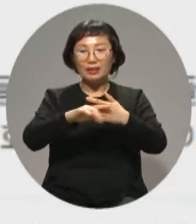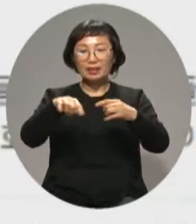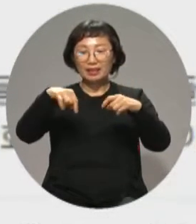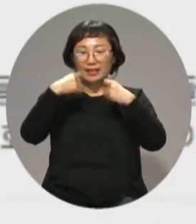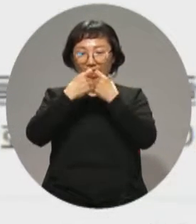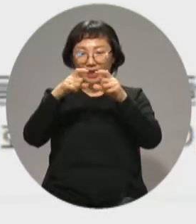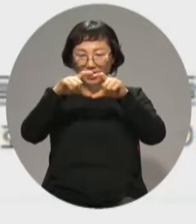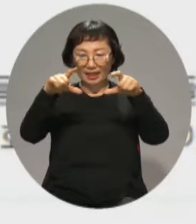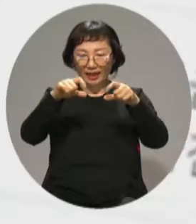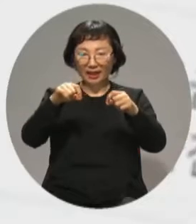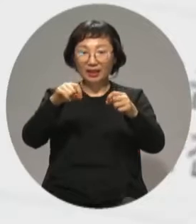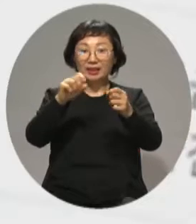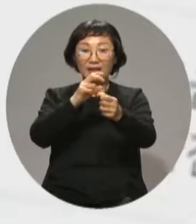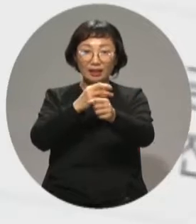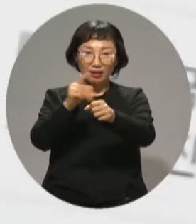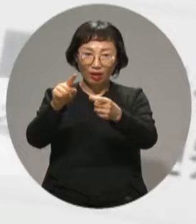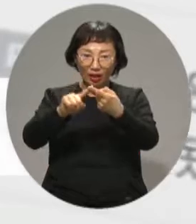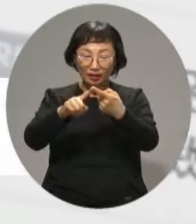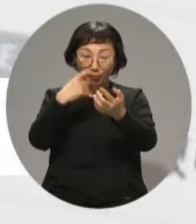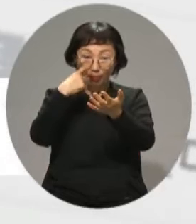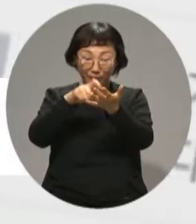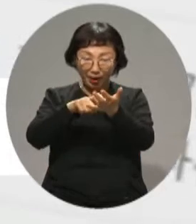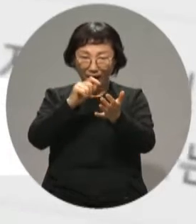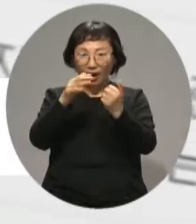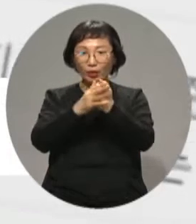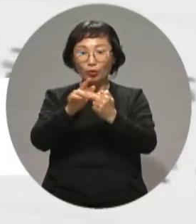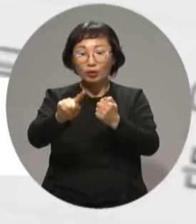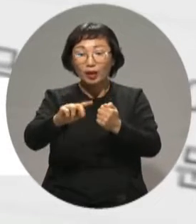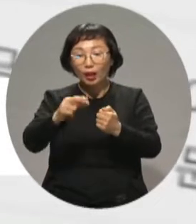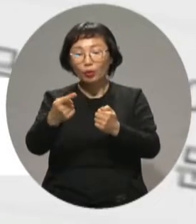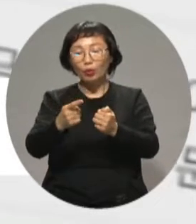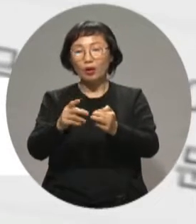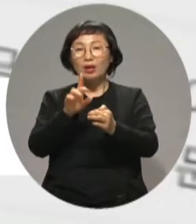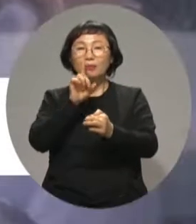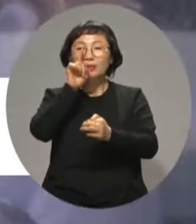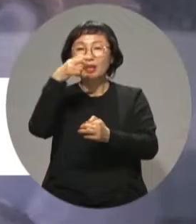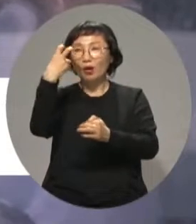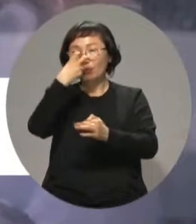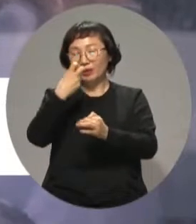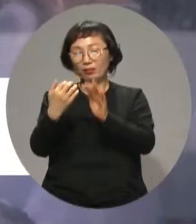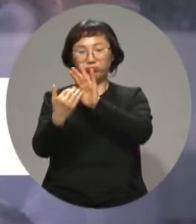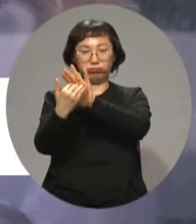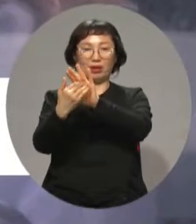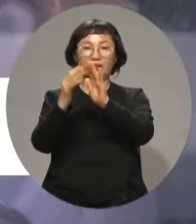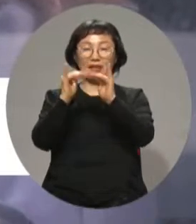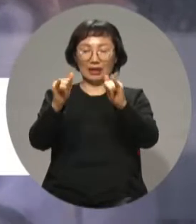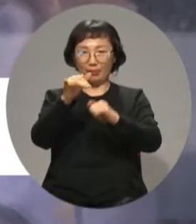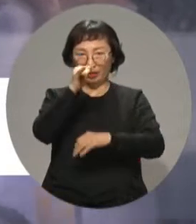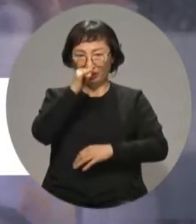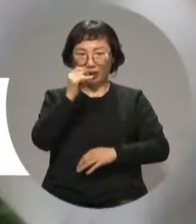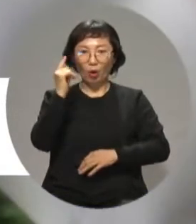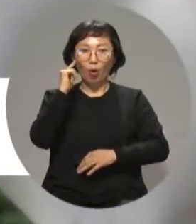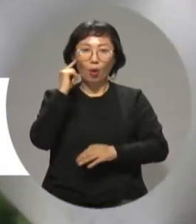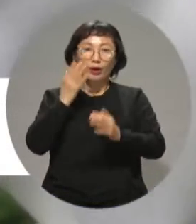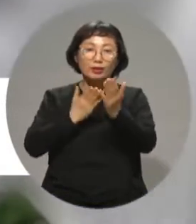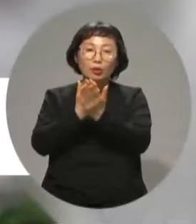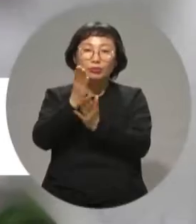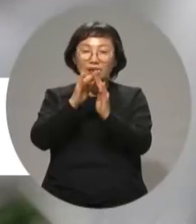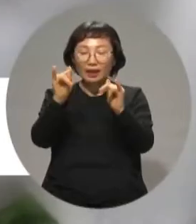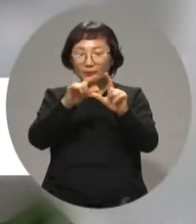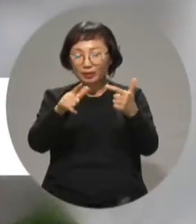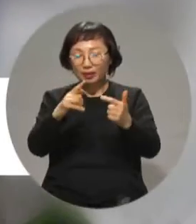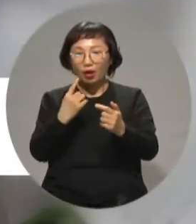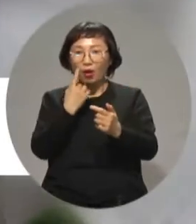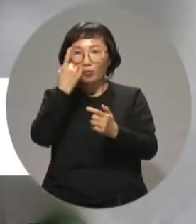이런저런 사회적 제약으로 pcr 검사를 꺼리는 글들도 쉽게 볼 수 있습니다 실제 전문가들은 검사를